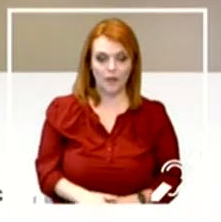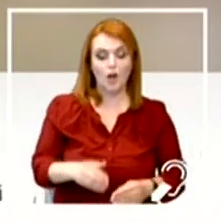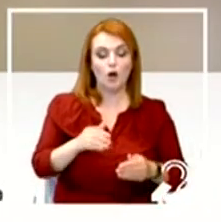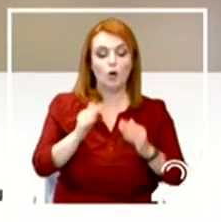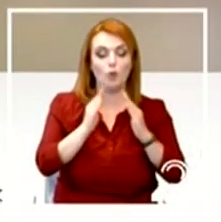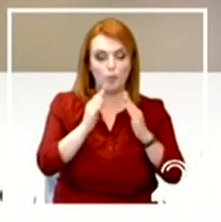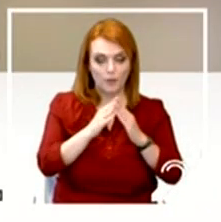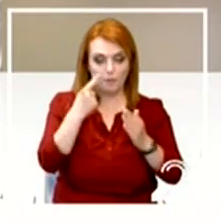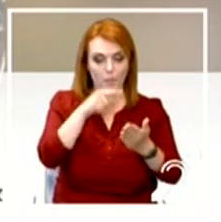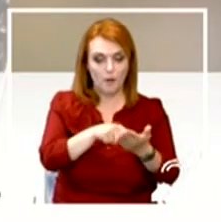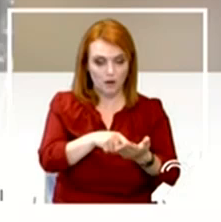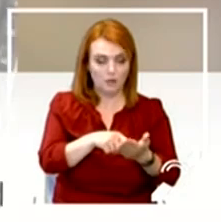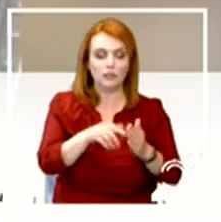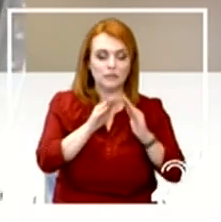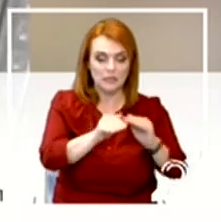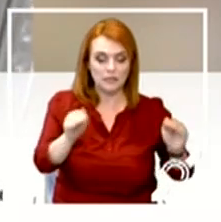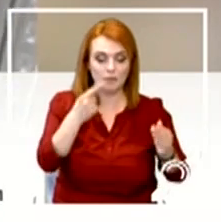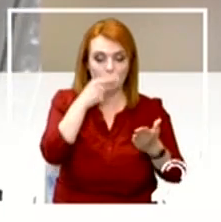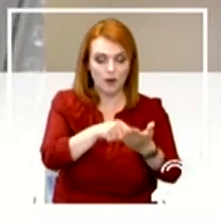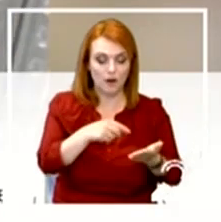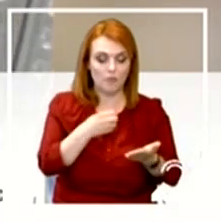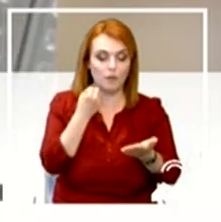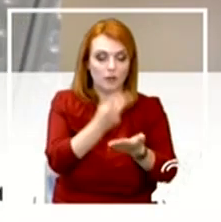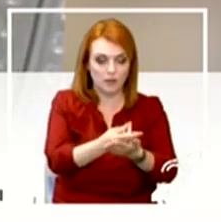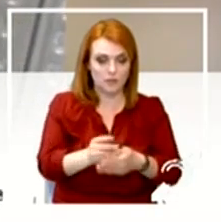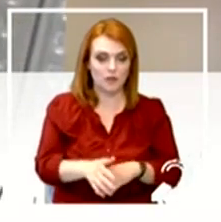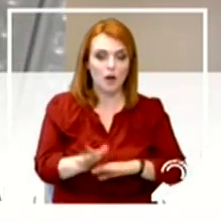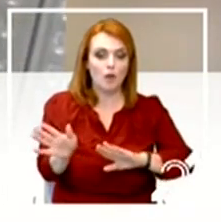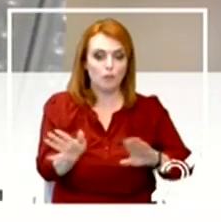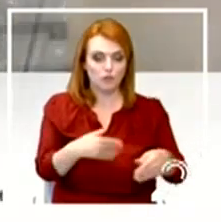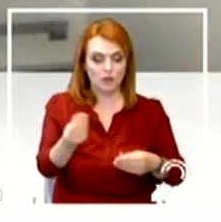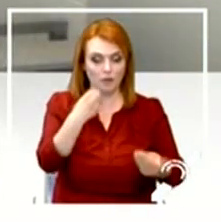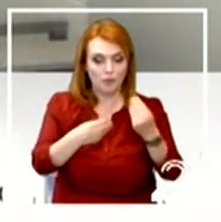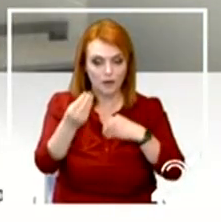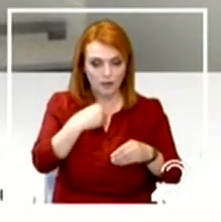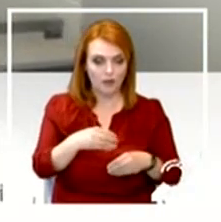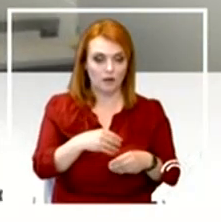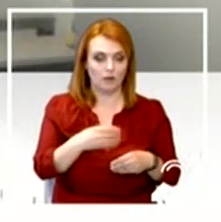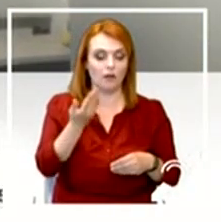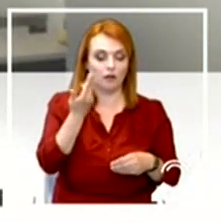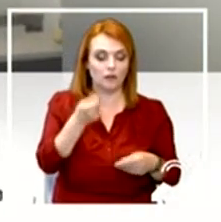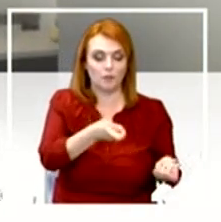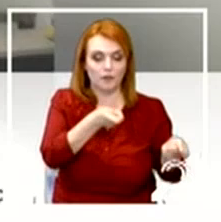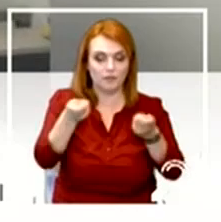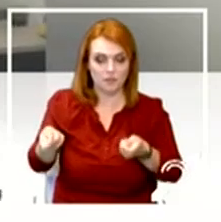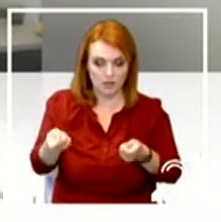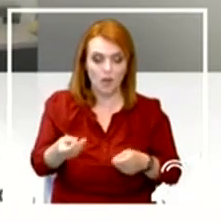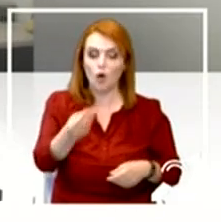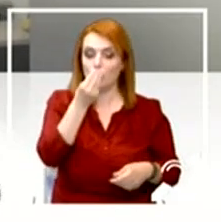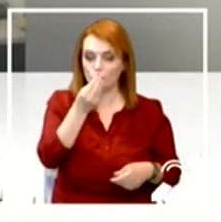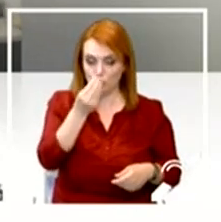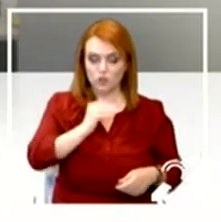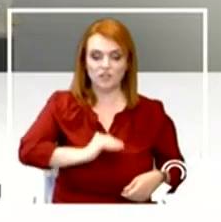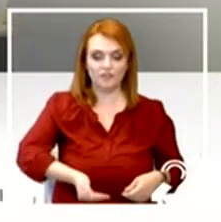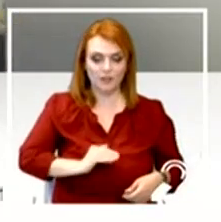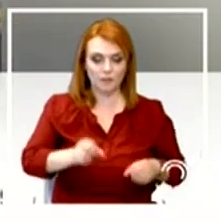ce au luat masă la cantina centrului de agrement. În urma incidentului, angajații ANSA au făcut verificări și au constatat că tabăra cu sejur